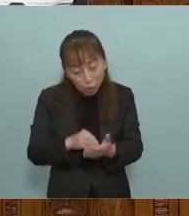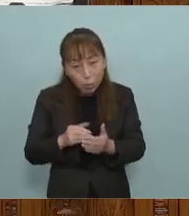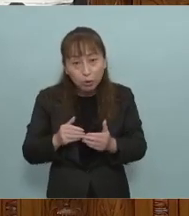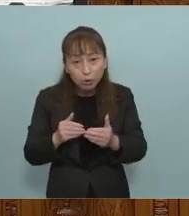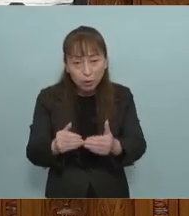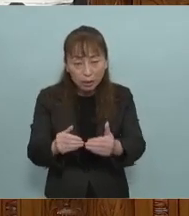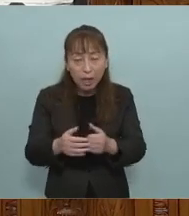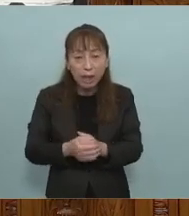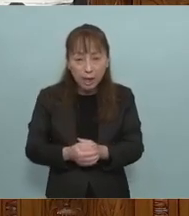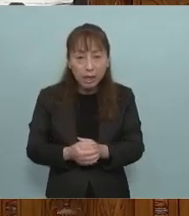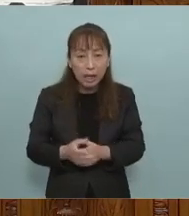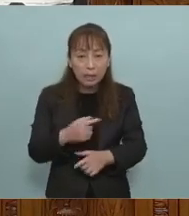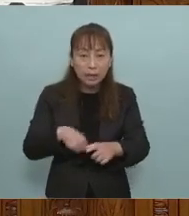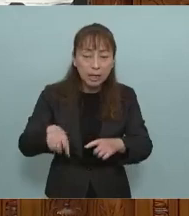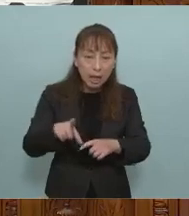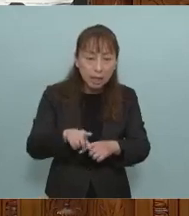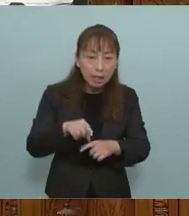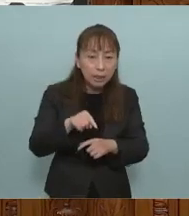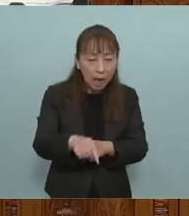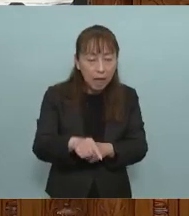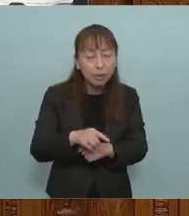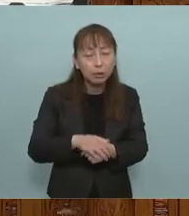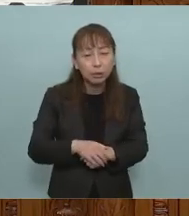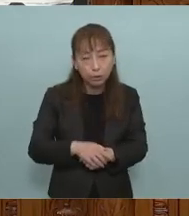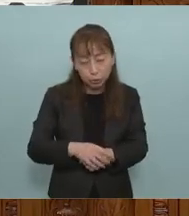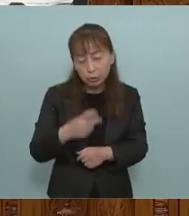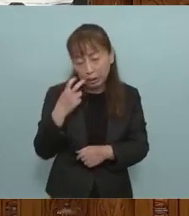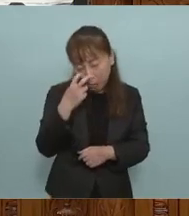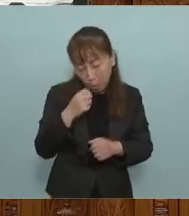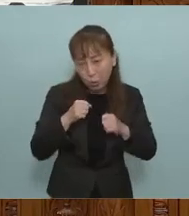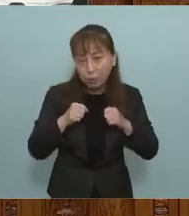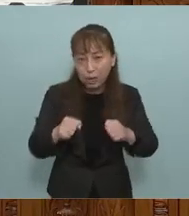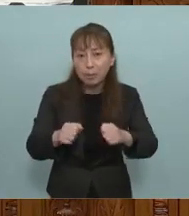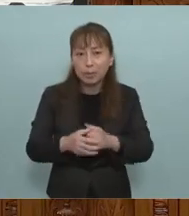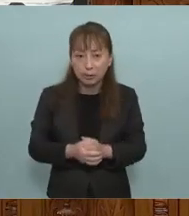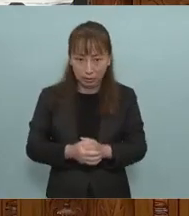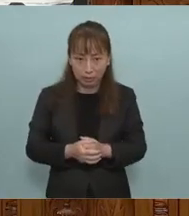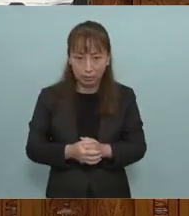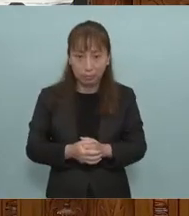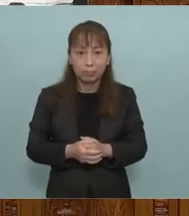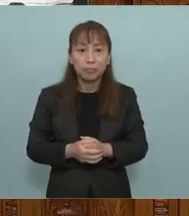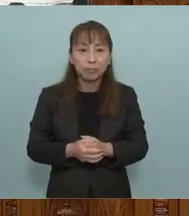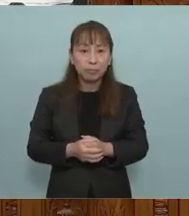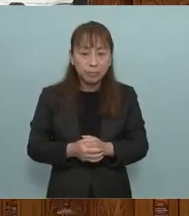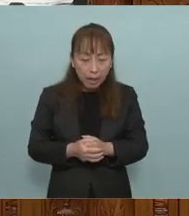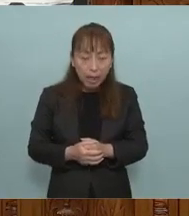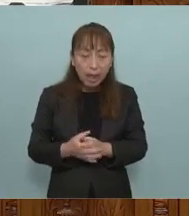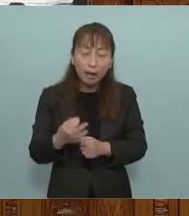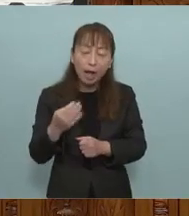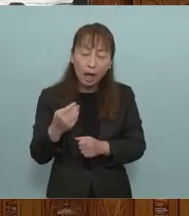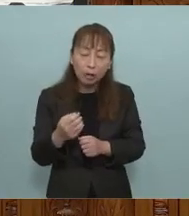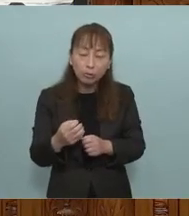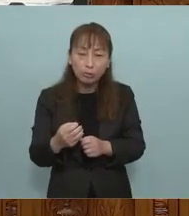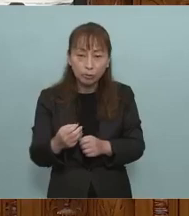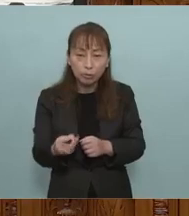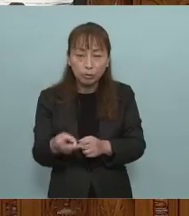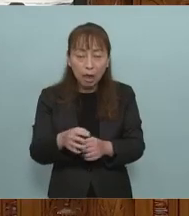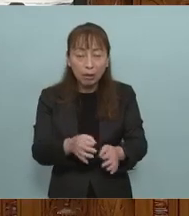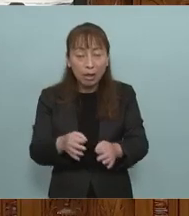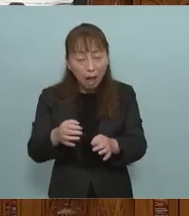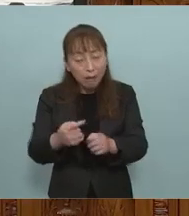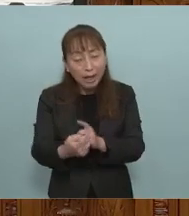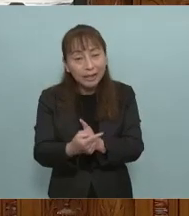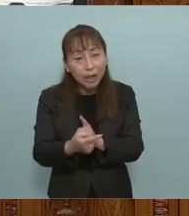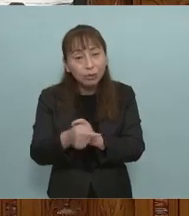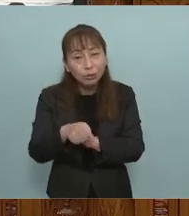なる価格転嫁対策を実行していきます。加えて、価格転嫁対策により実効的なもの